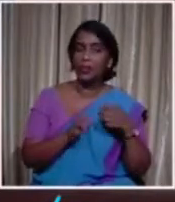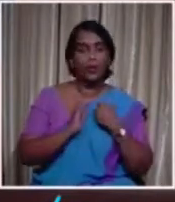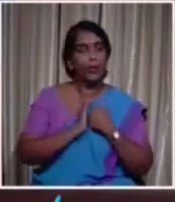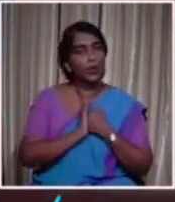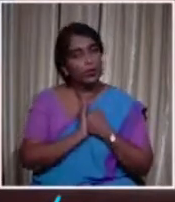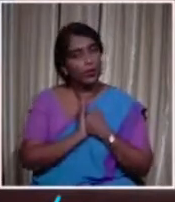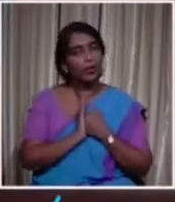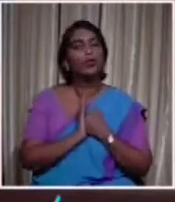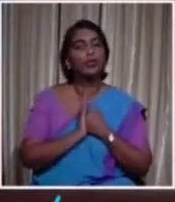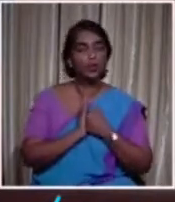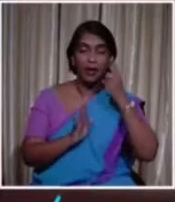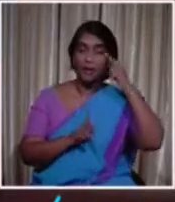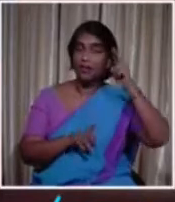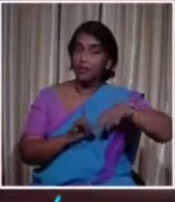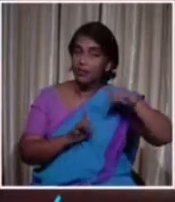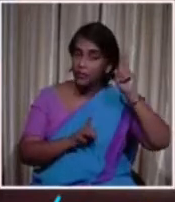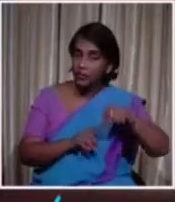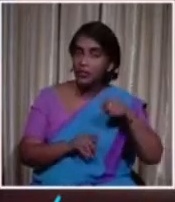ගෞරවයට විශ්වාසයට